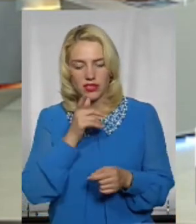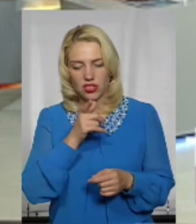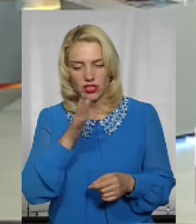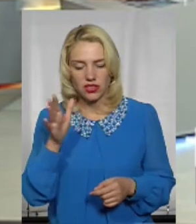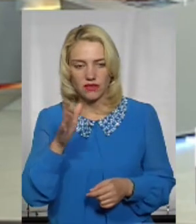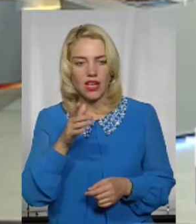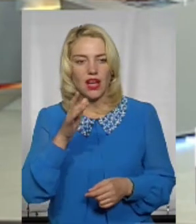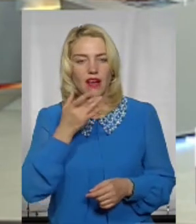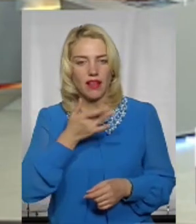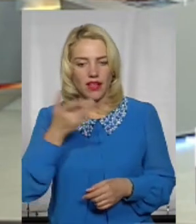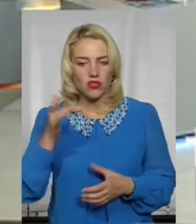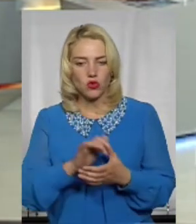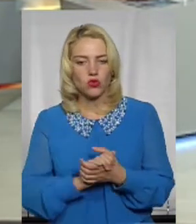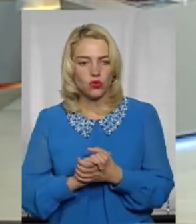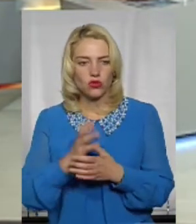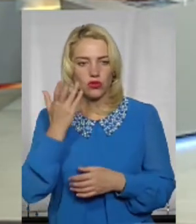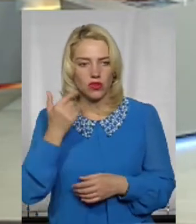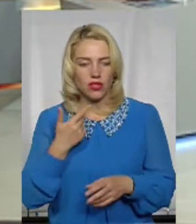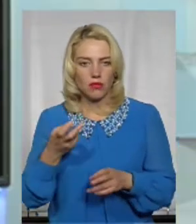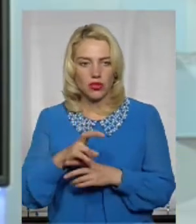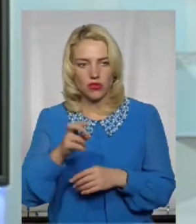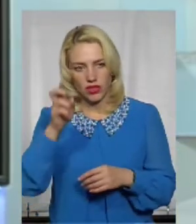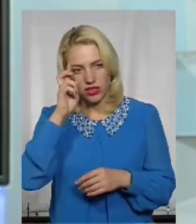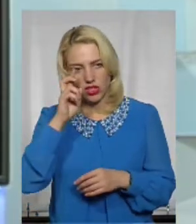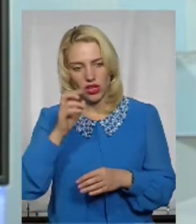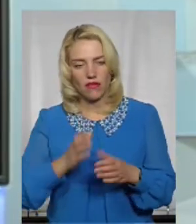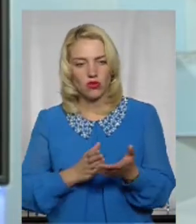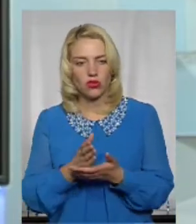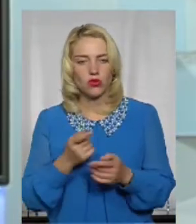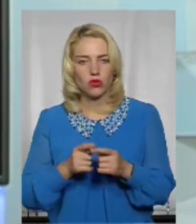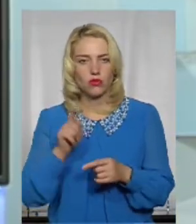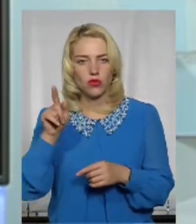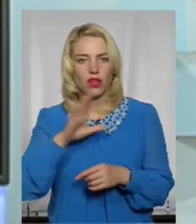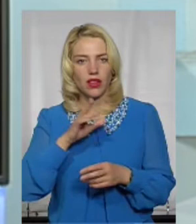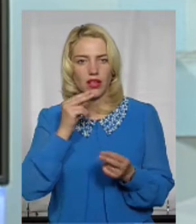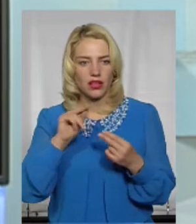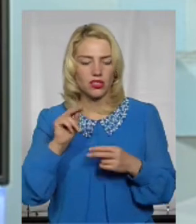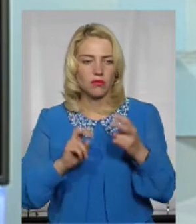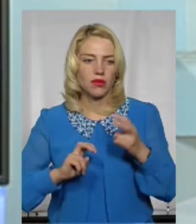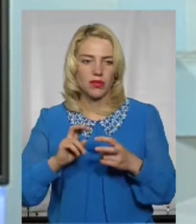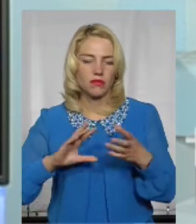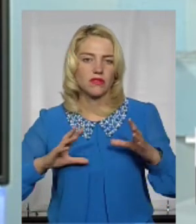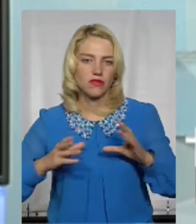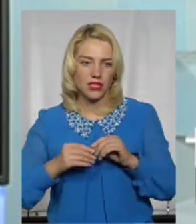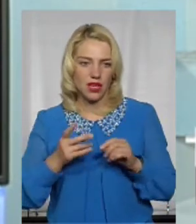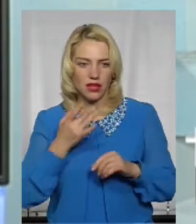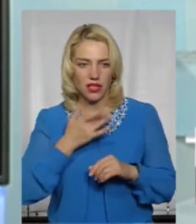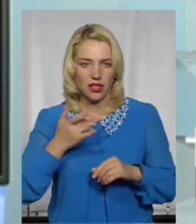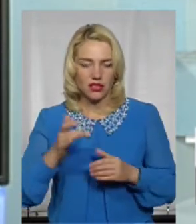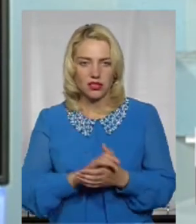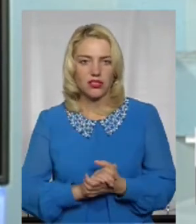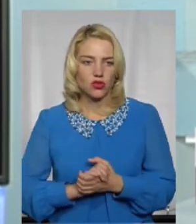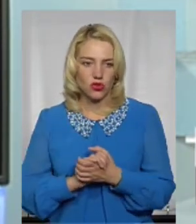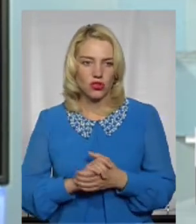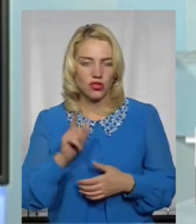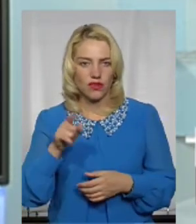Радянського Союзу, якраз той період, коли я прийшов на державну екологічну службу, то було найкраще підприємство взагалі в Радянському Союзі. Ви казали, що